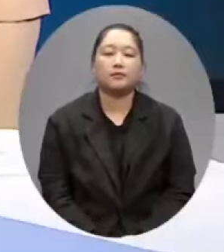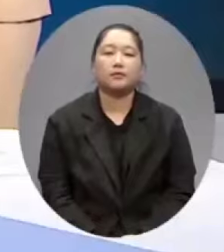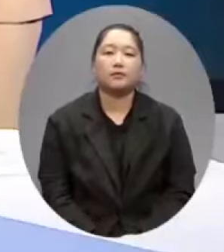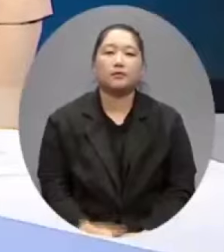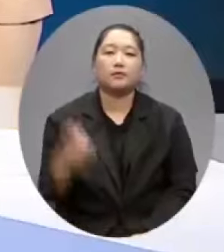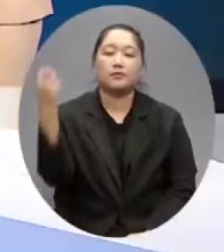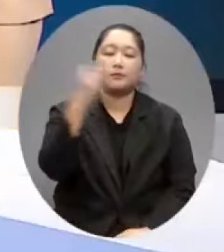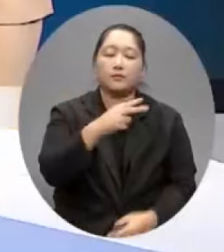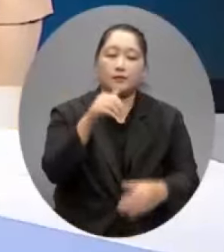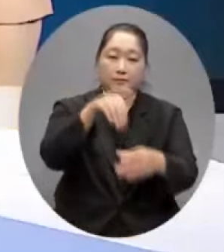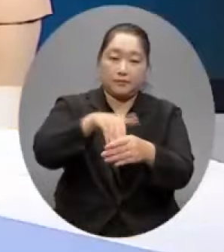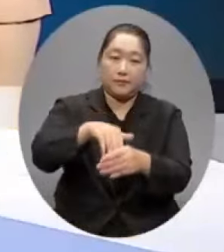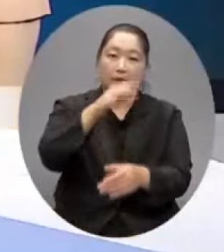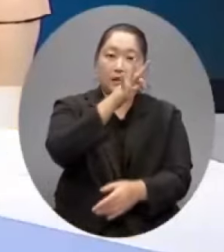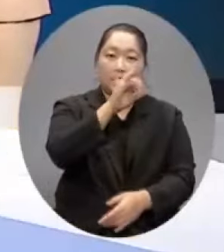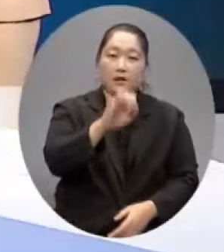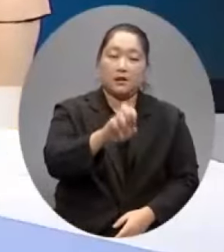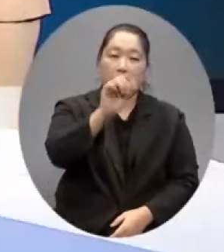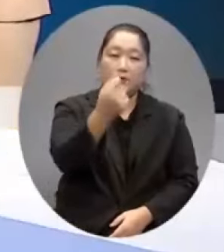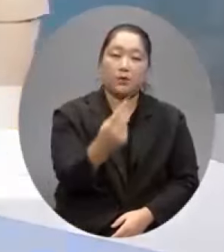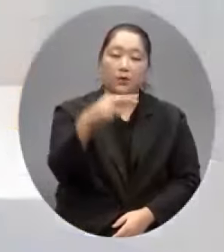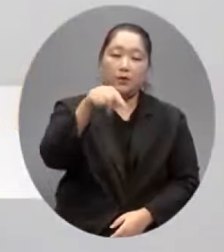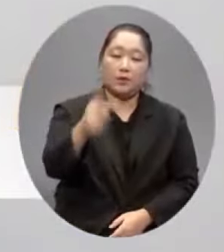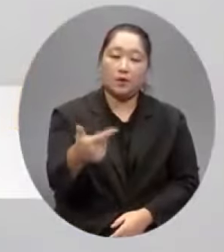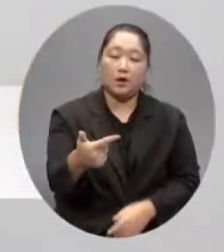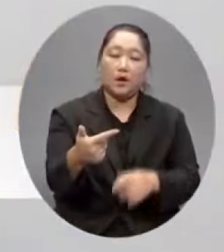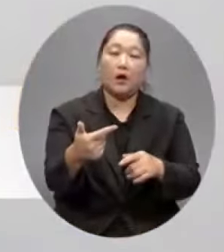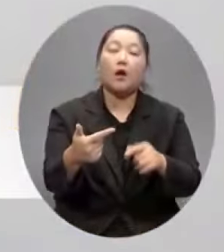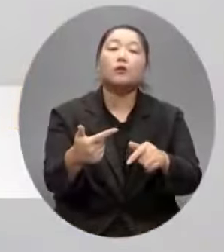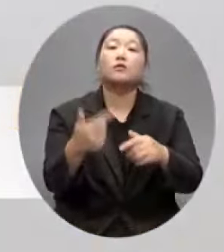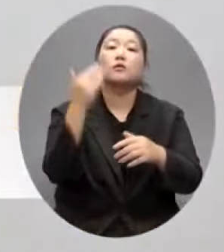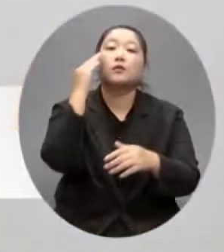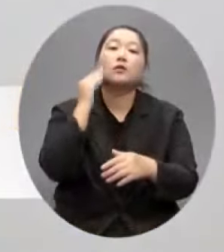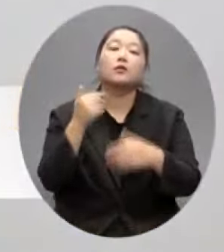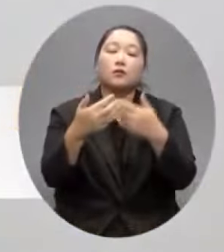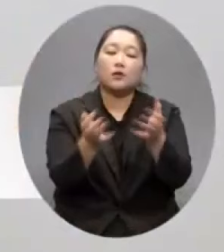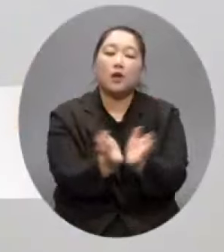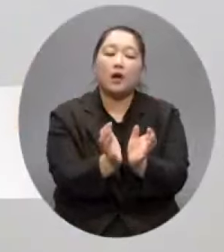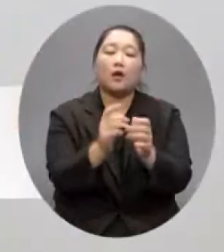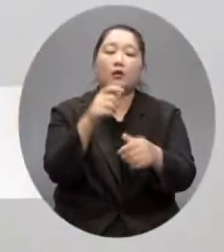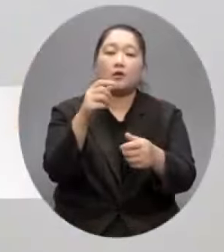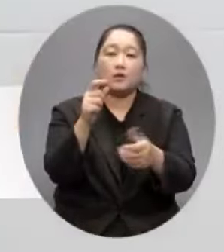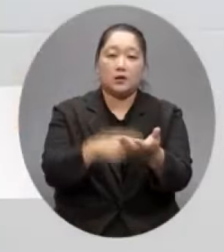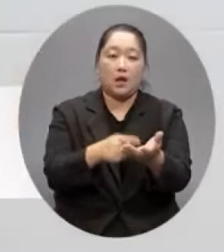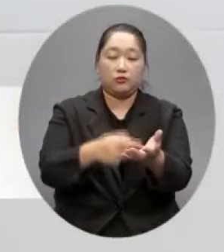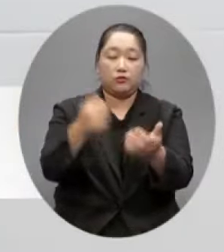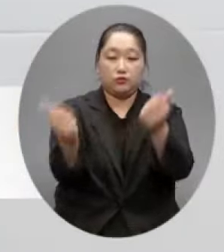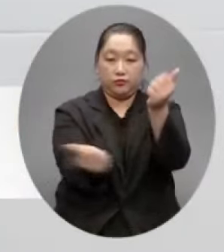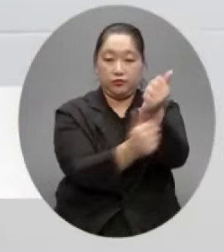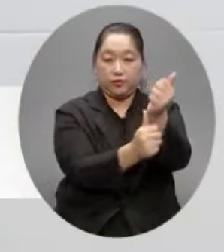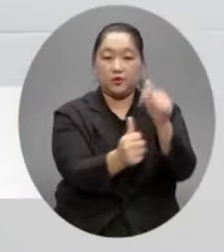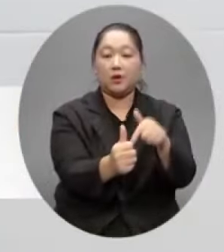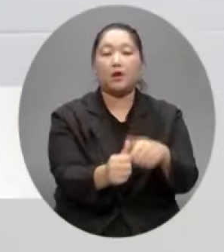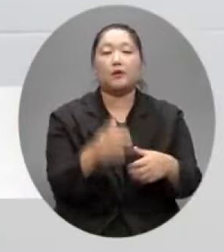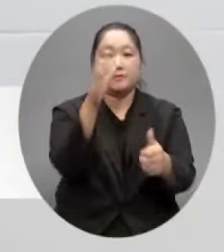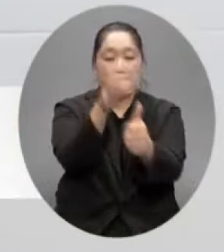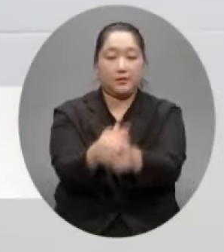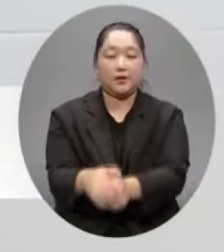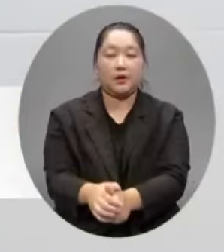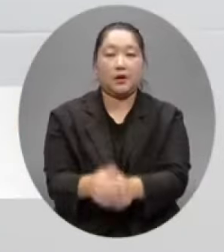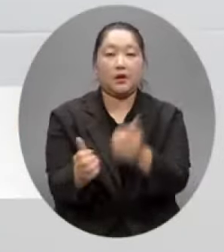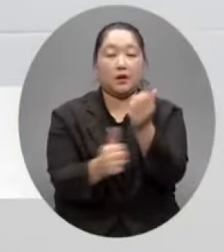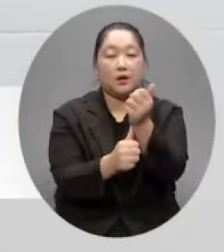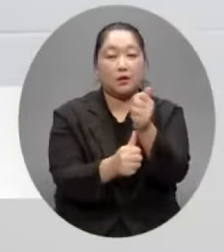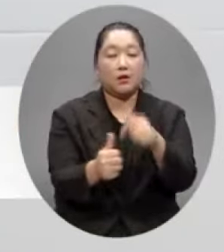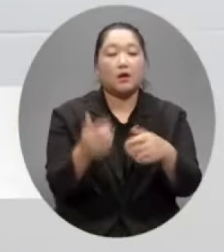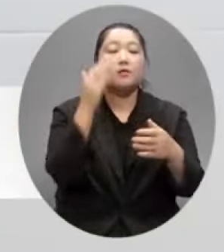재선의 이모선 의원이 더불어민주당 수석사무부총장에 임명됐습니다. 이모선 수석사무부총장은